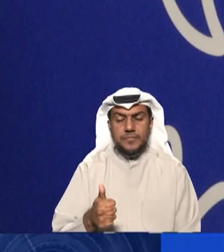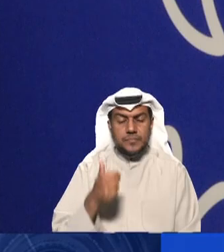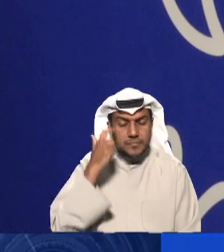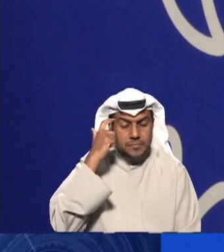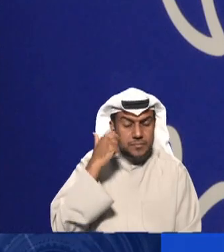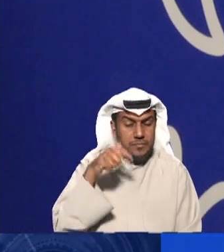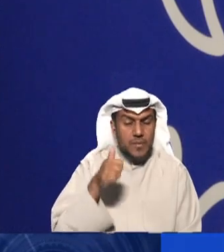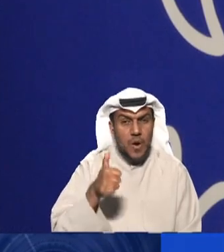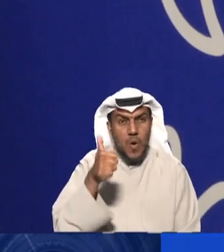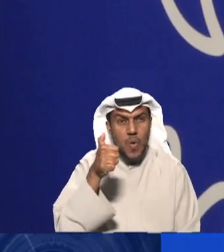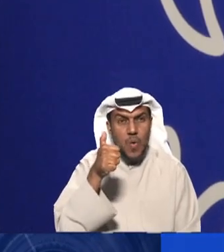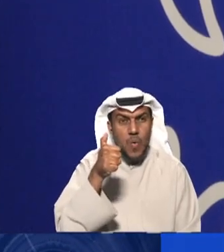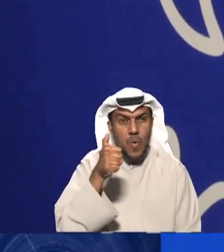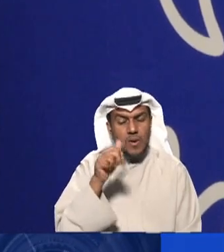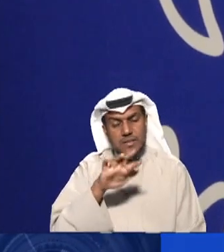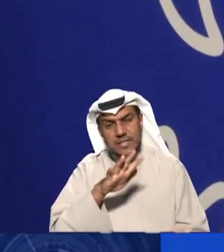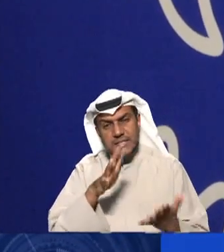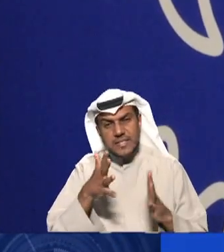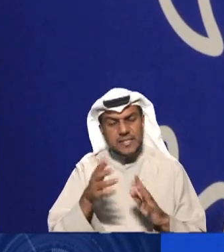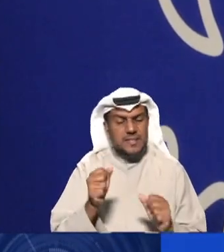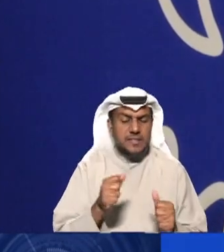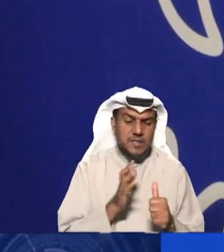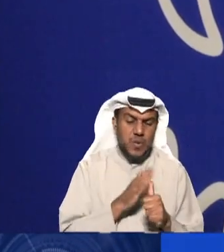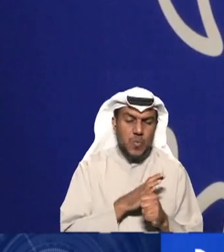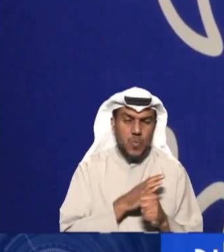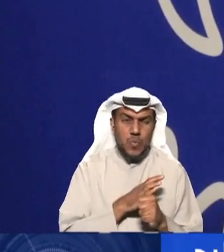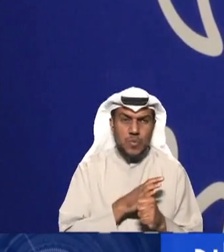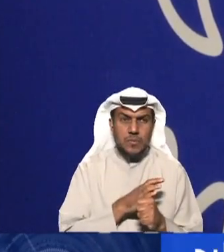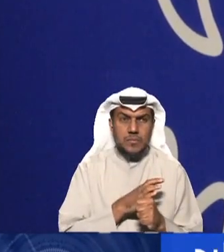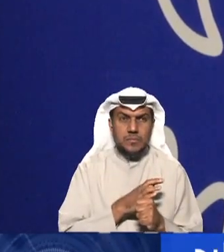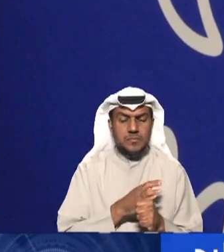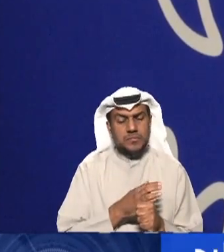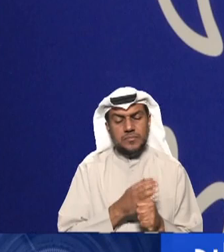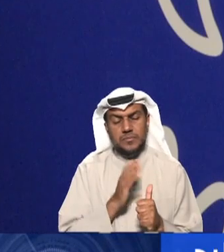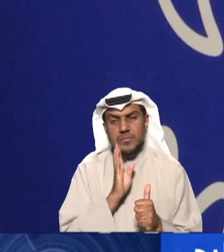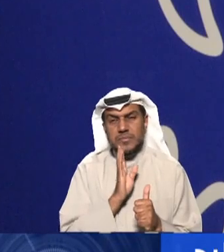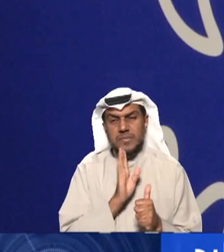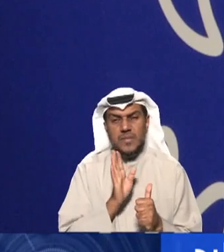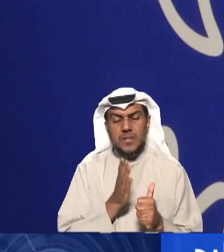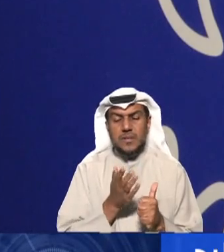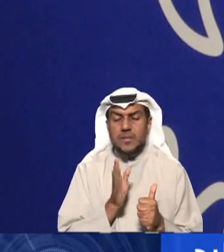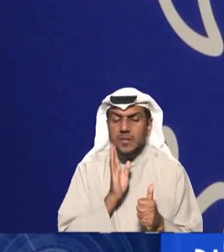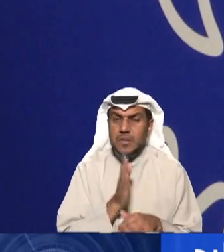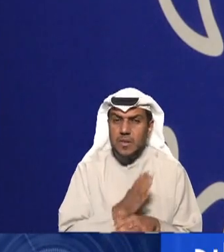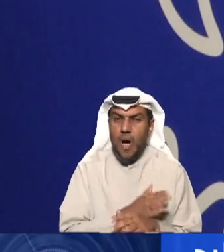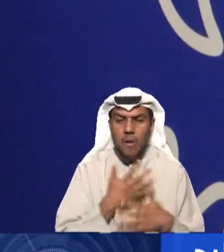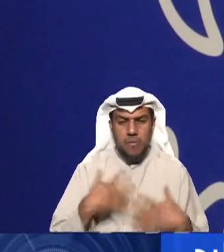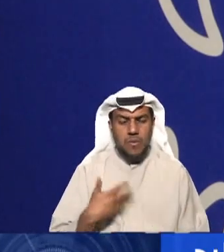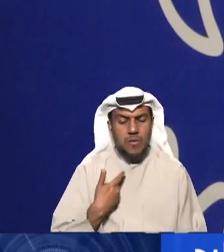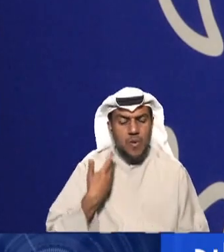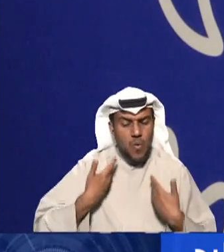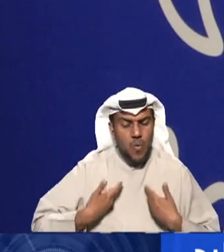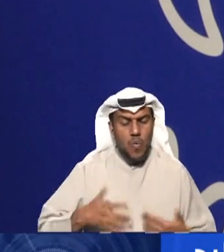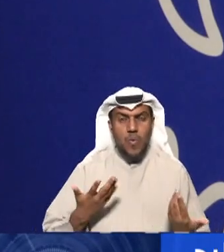في الشوط الاول كنا نوعا ما مو بالفورمه بحكم ان امس كنا لاعبين مباراه الافتتاح، مباراه قويه، فعندنا معظم اللاعبين شويه